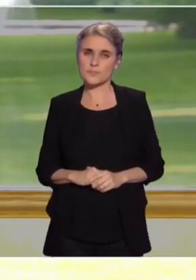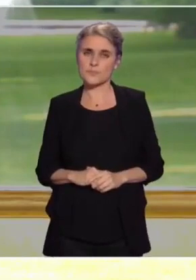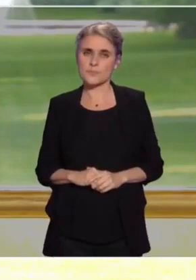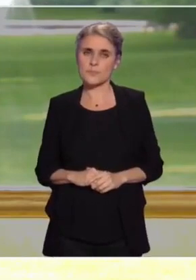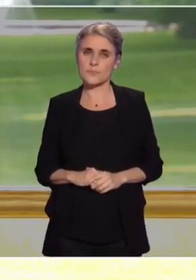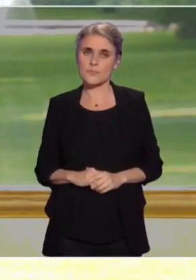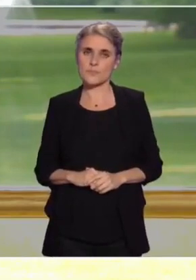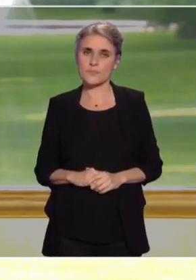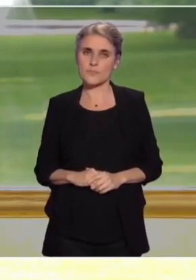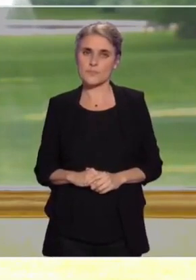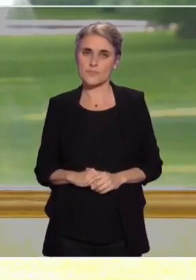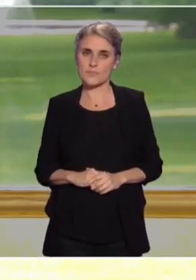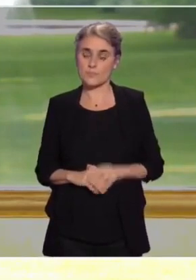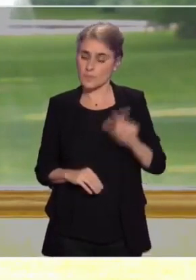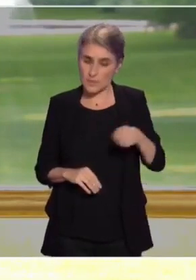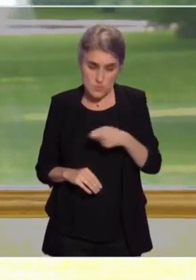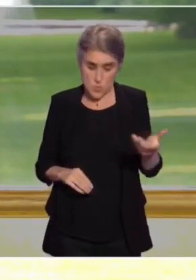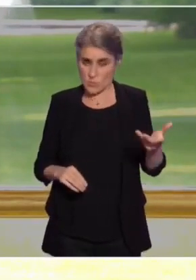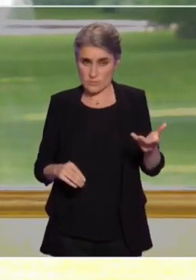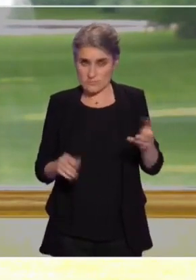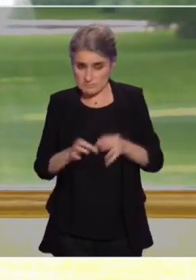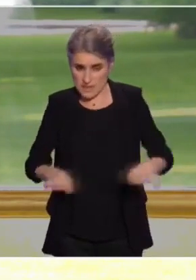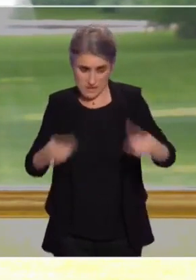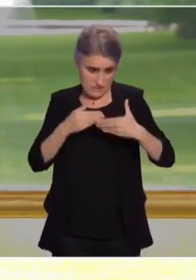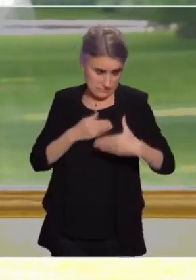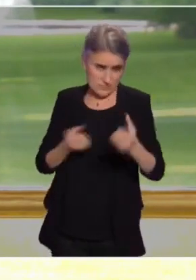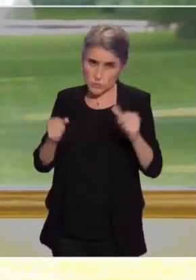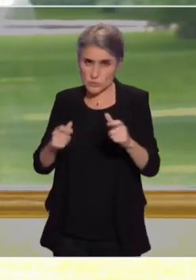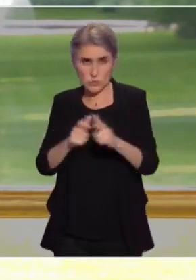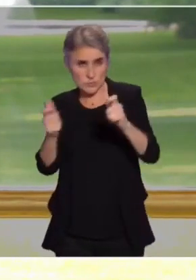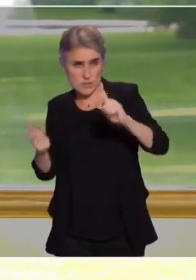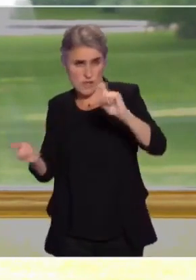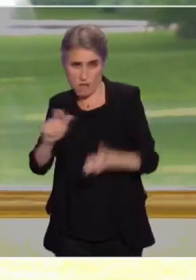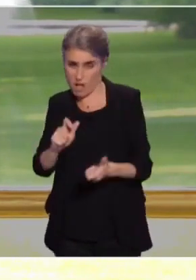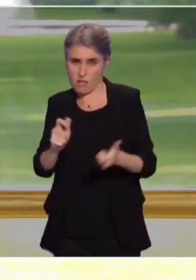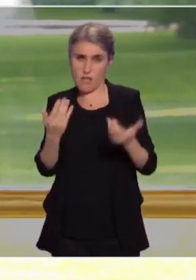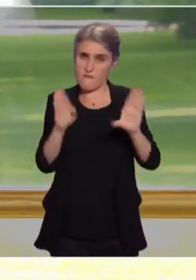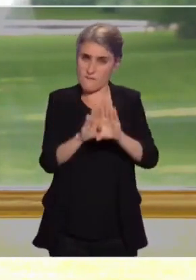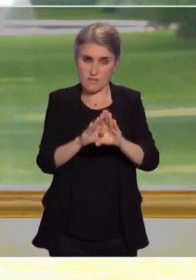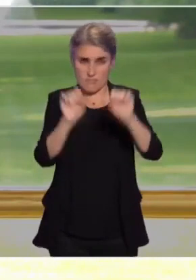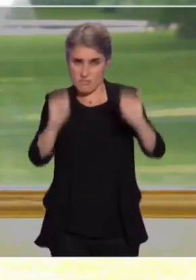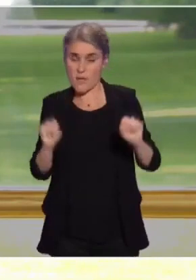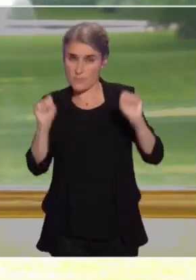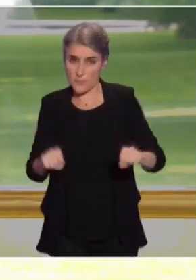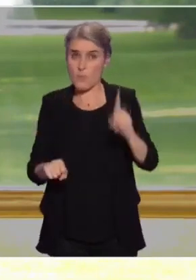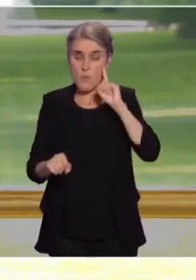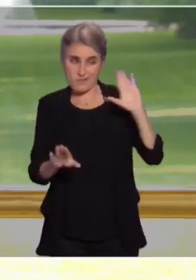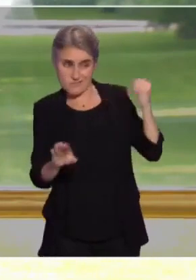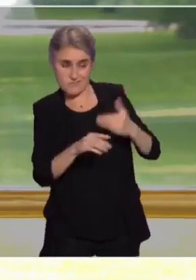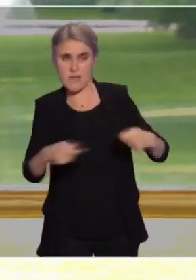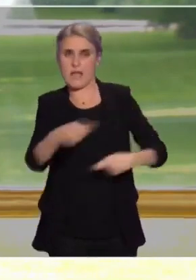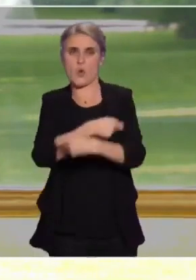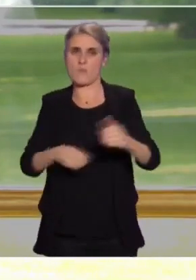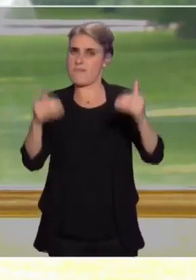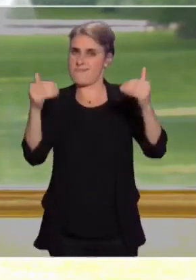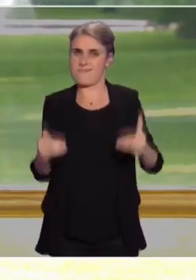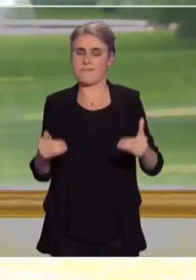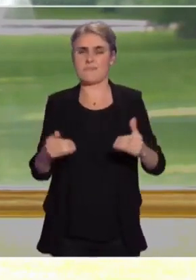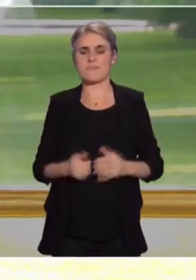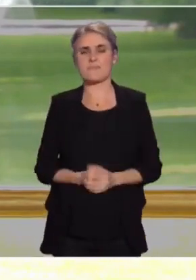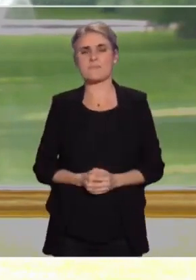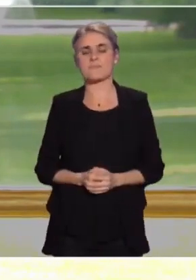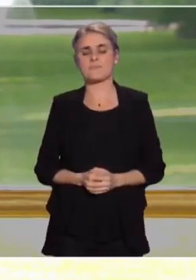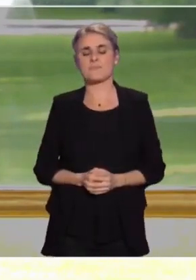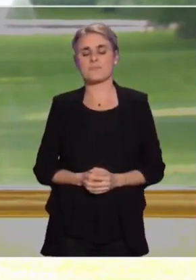pays va connaître des faillites et des plans sociaux multiples en raison de l'arrêt de l'économie mondiale c'est pourquoi